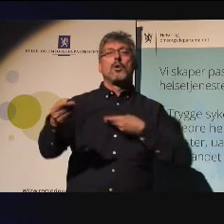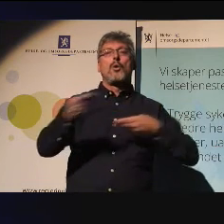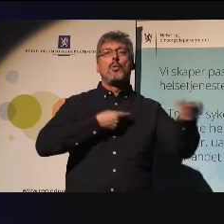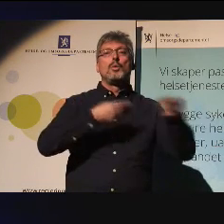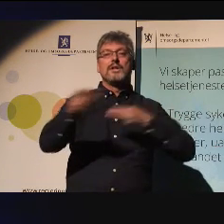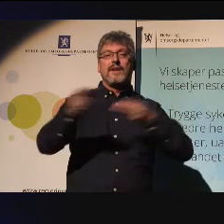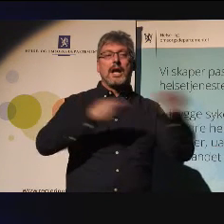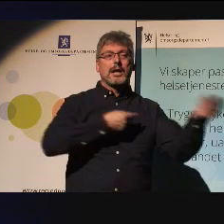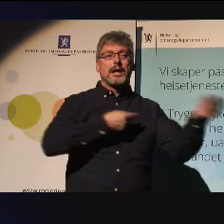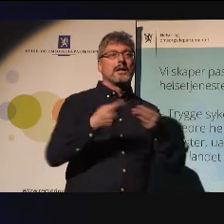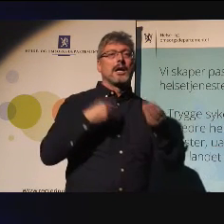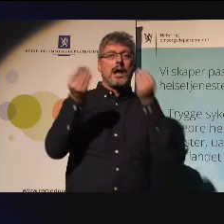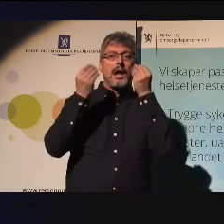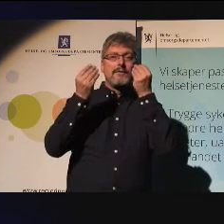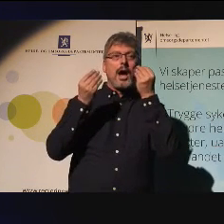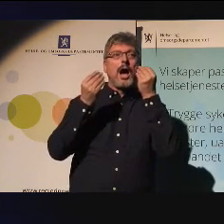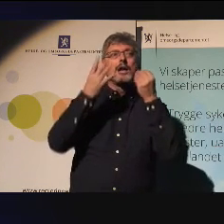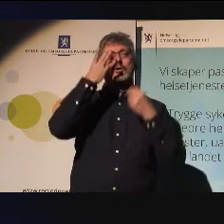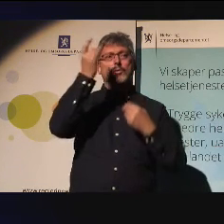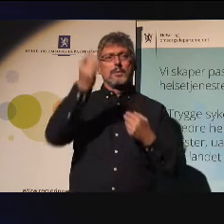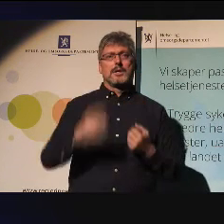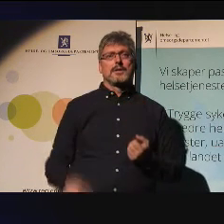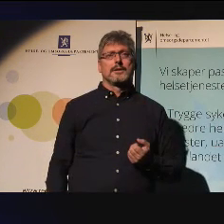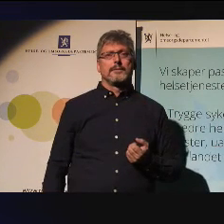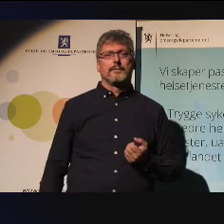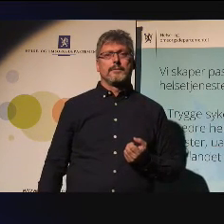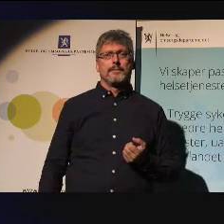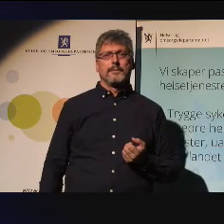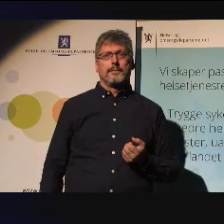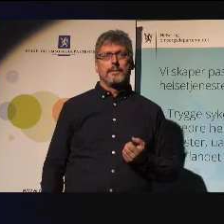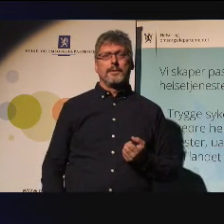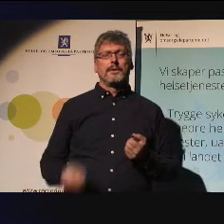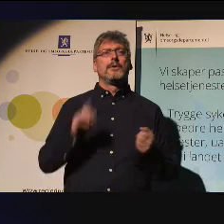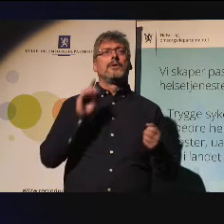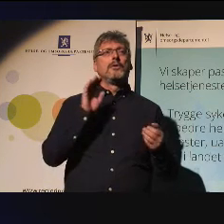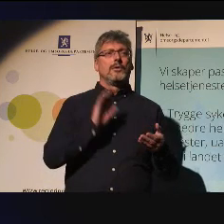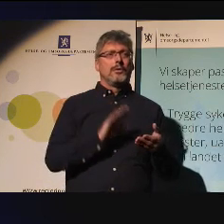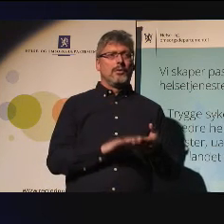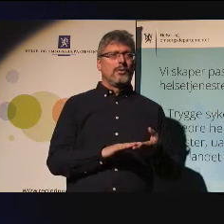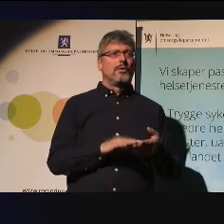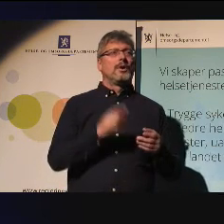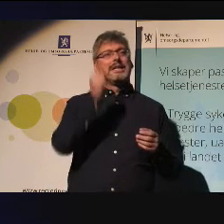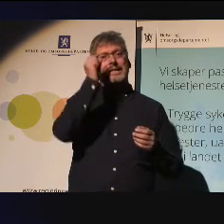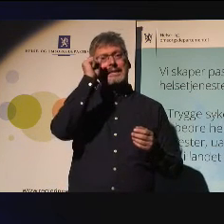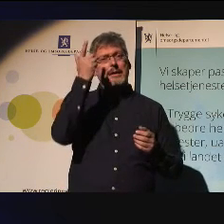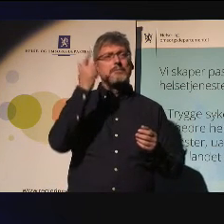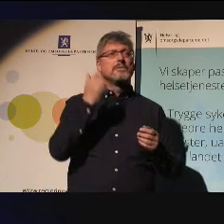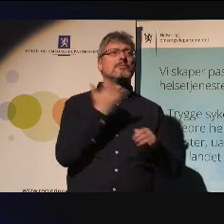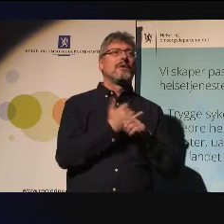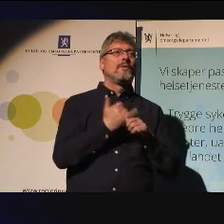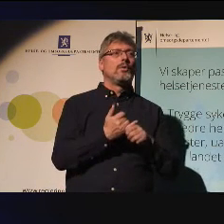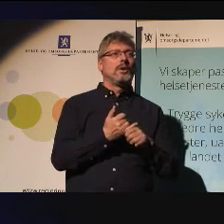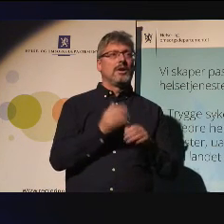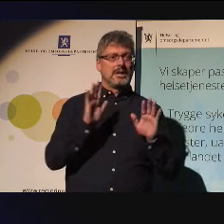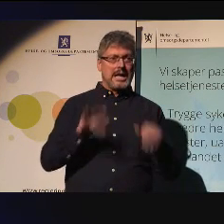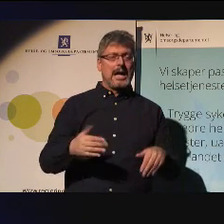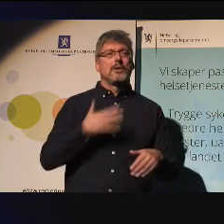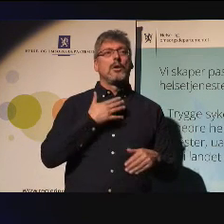utveksler erfaringskompetanse, råd og tips om hvordan det er å leve med sykdommen.